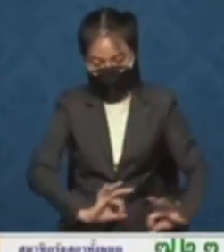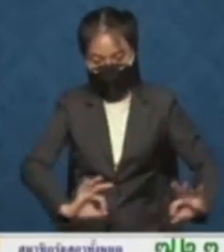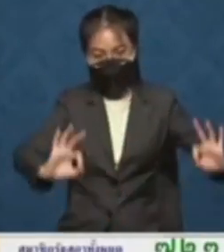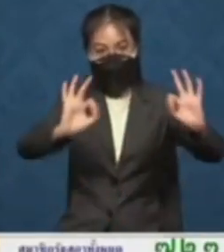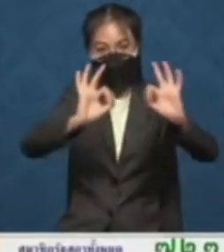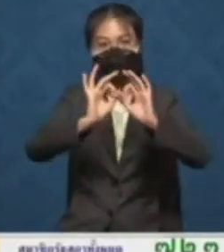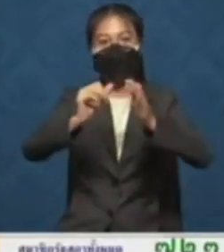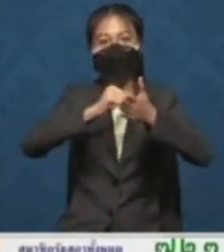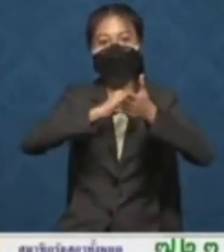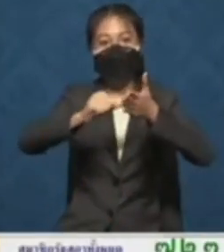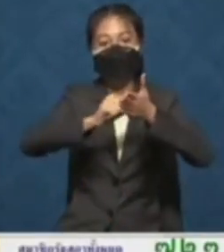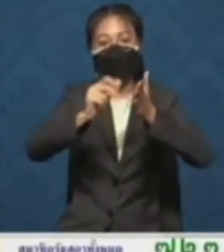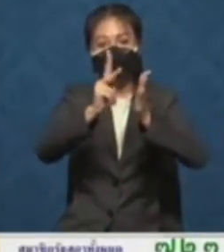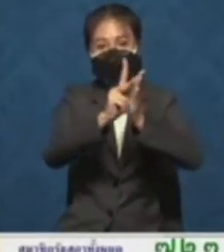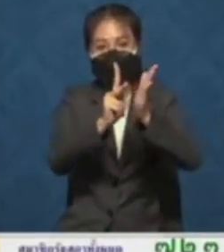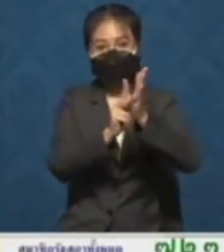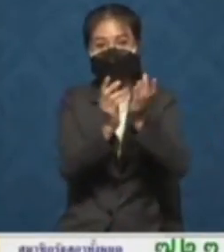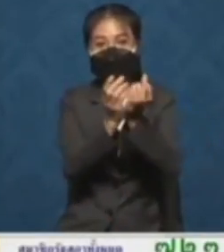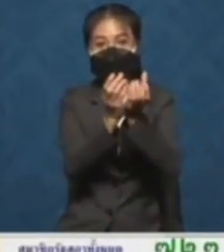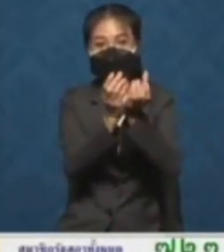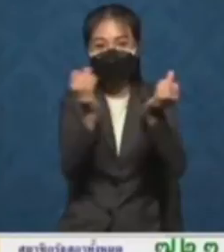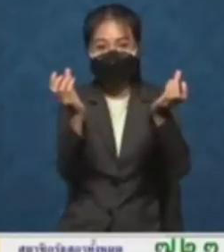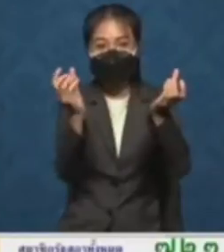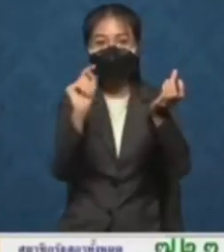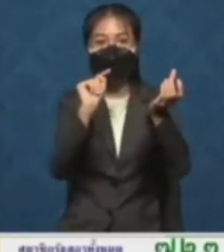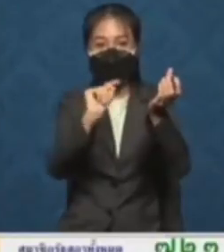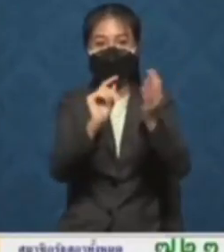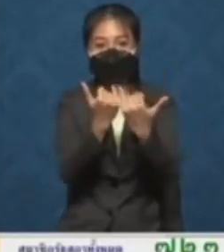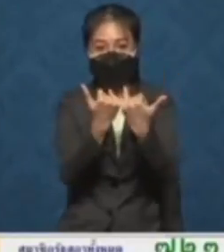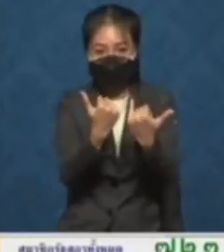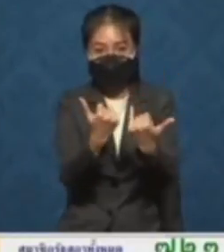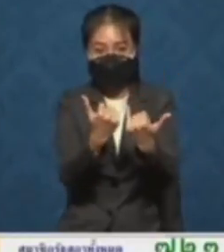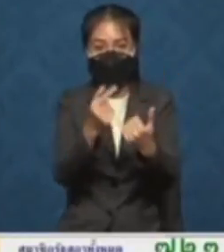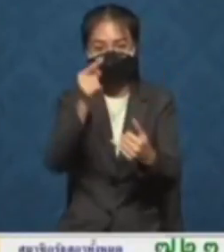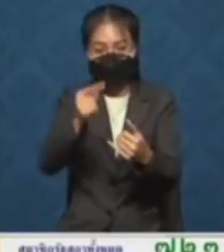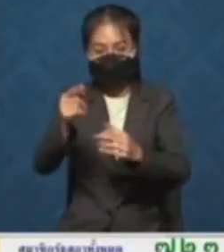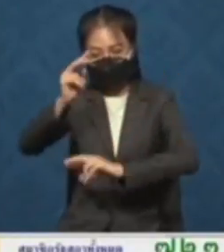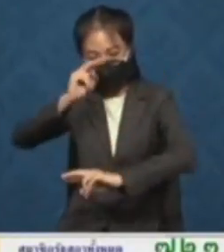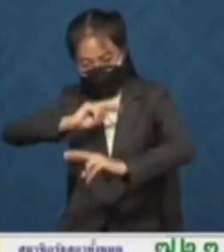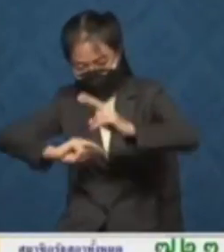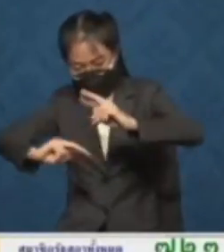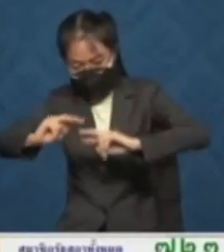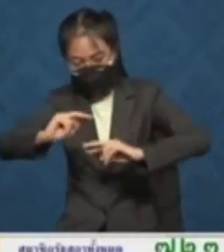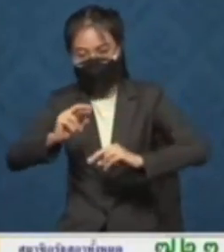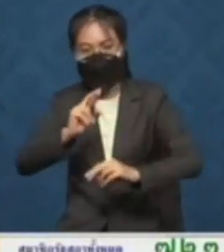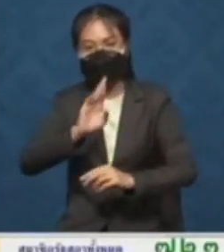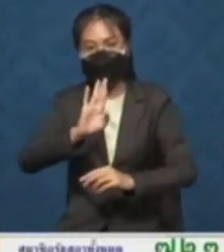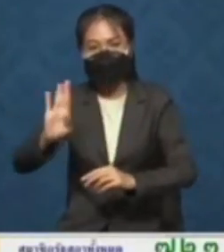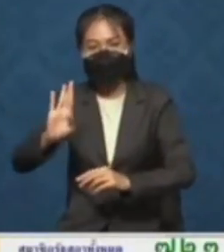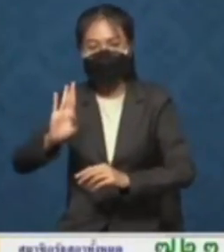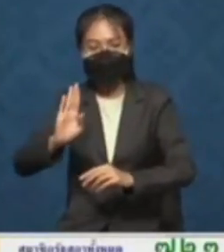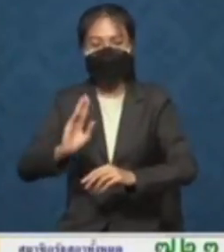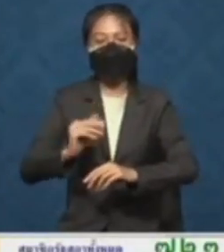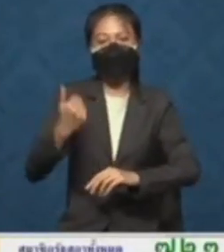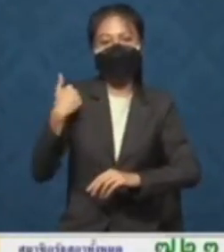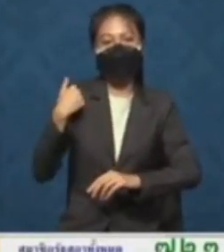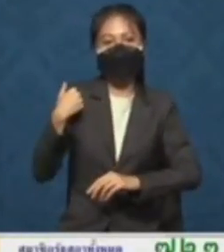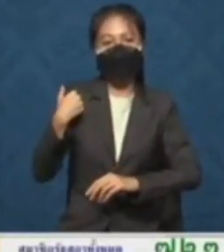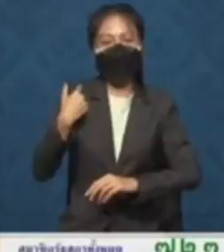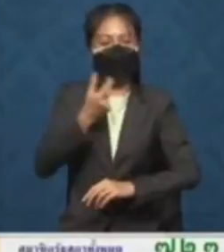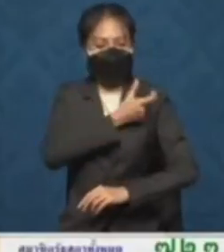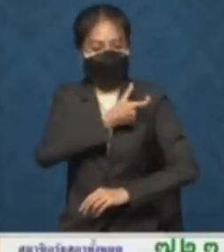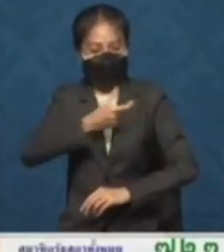ฐธรรมนูญครั้งนี้ต้องเป็นการแก้เพื่อรักษาไว้ซึ่งการปกครองระบอบประชาธิปไตยอันมีพระมหากษัตริย์ทรงเป็นประมุ